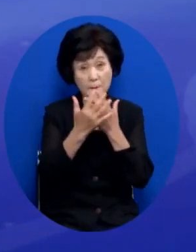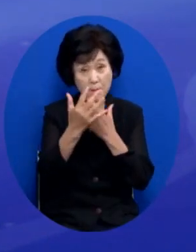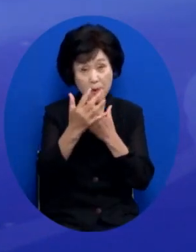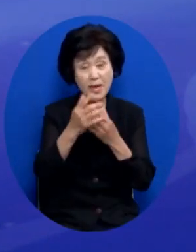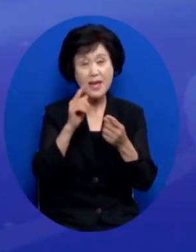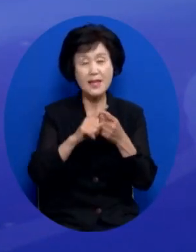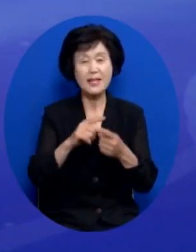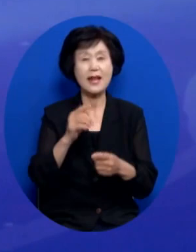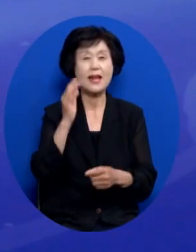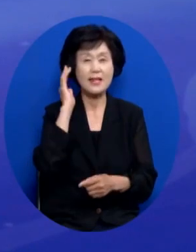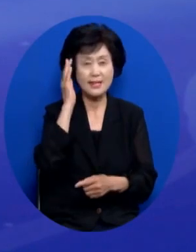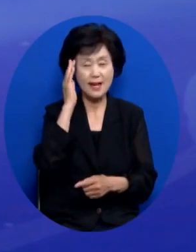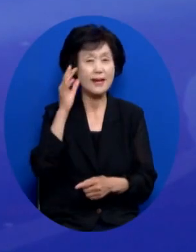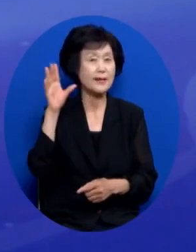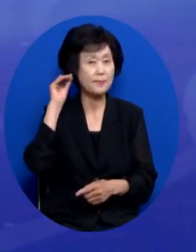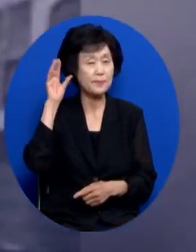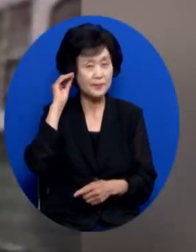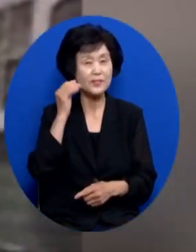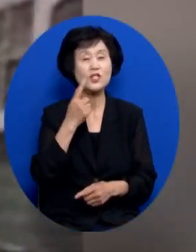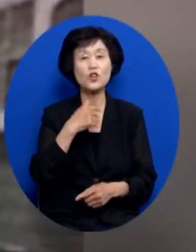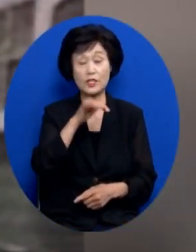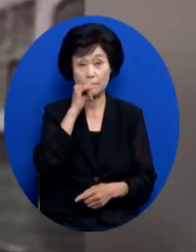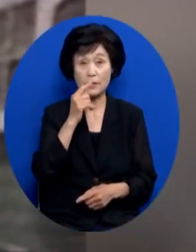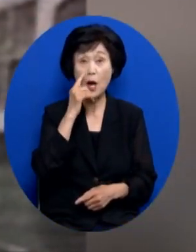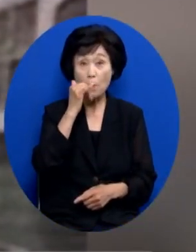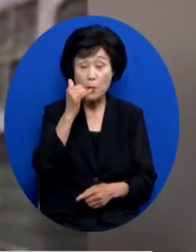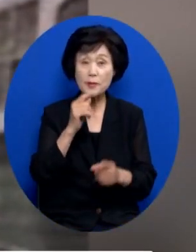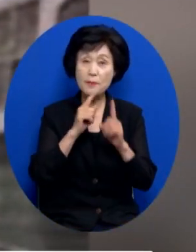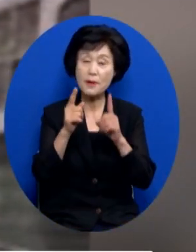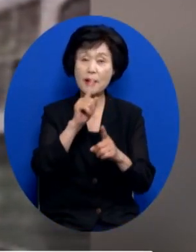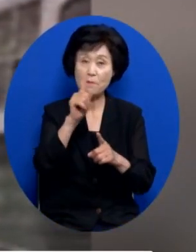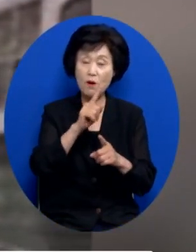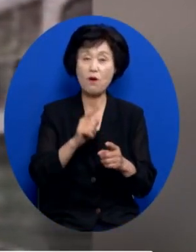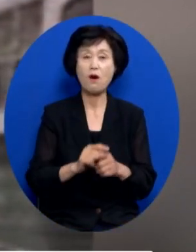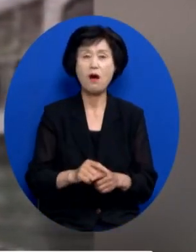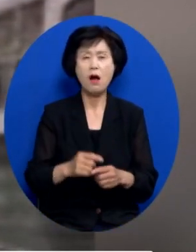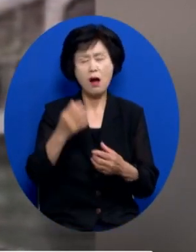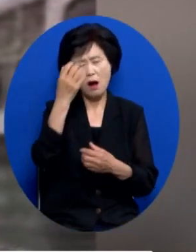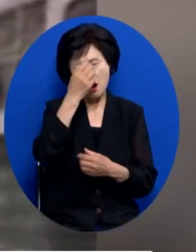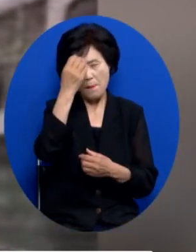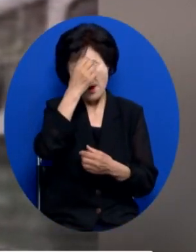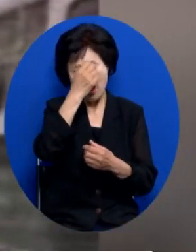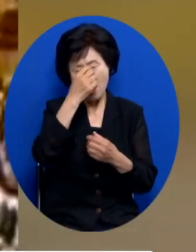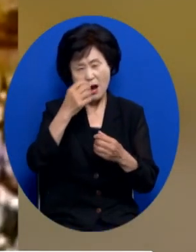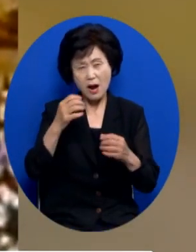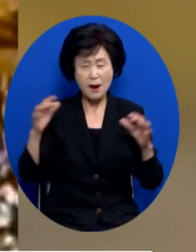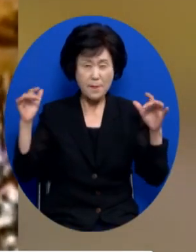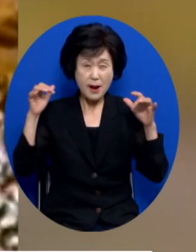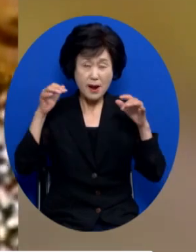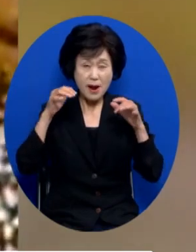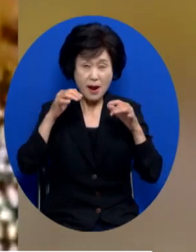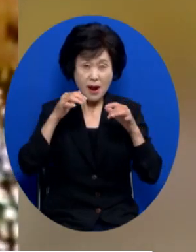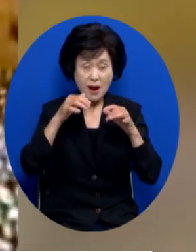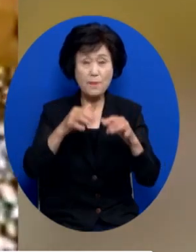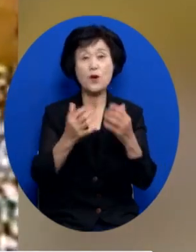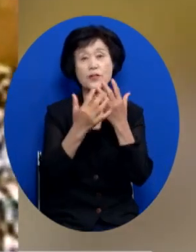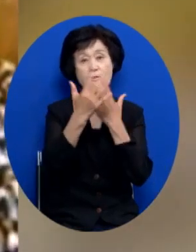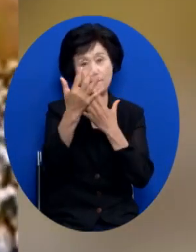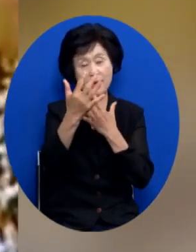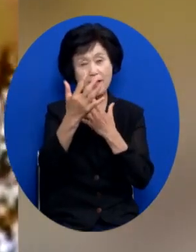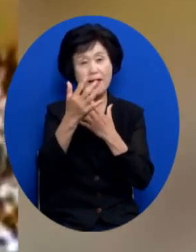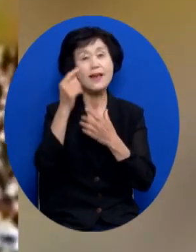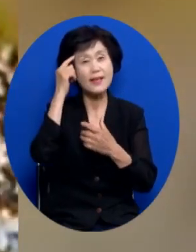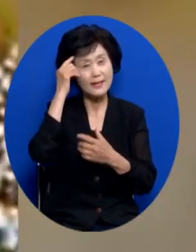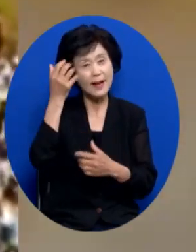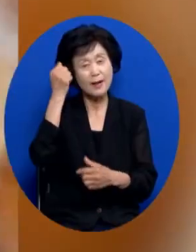종종 들어왔습니다. 저희 부모님 표현을 그대로 빌리자면 말 그대로 엄청난 규모의 집회였다고 생각하시면 됩니다. 아, 그렇군요.